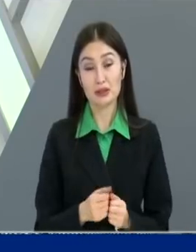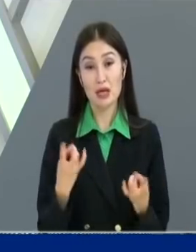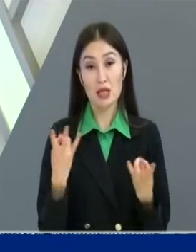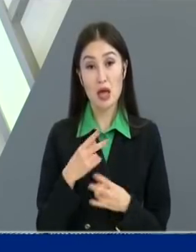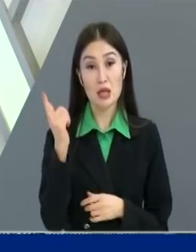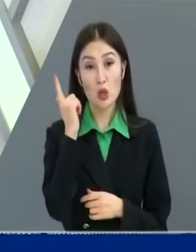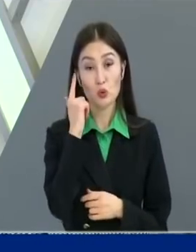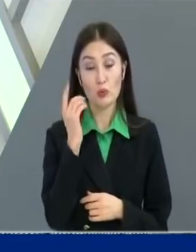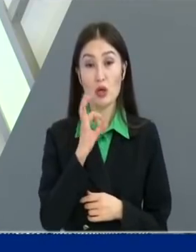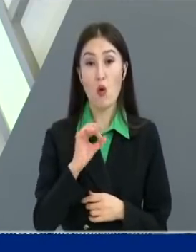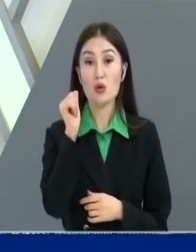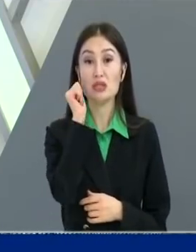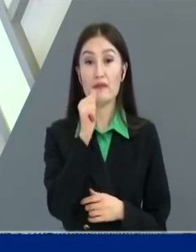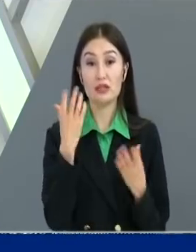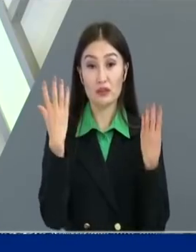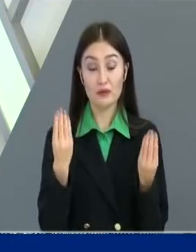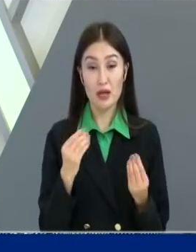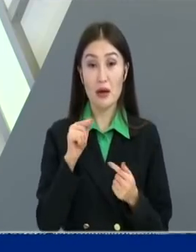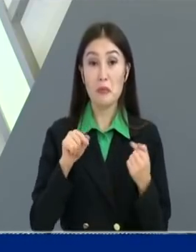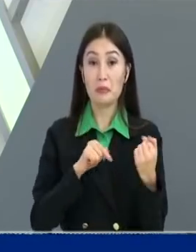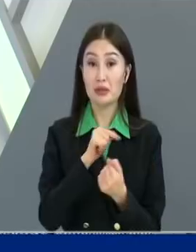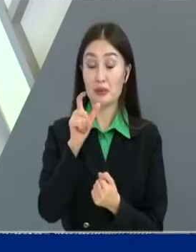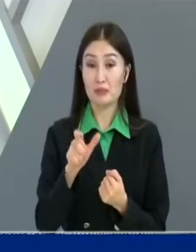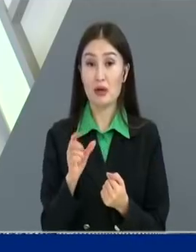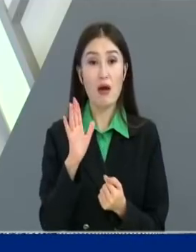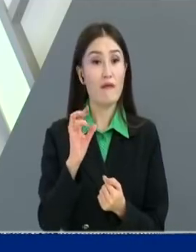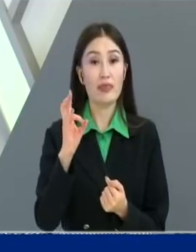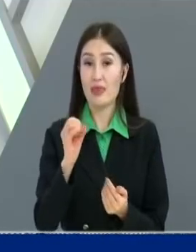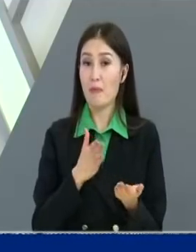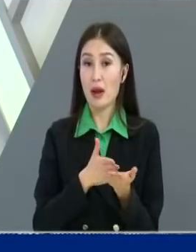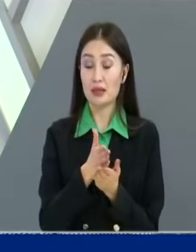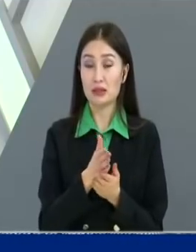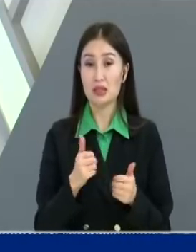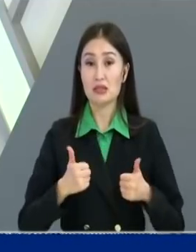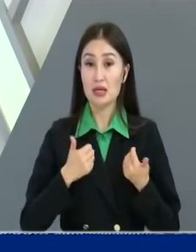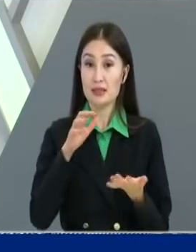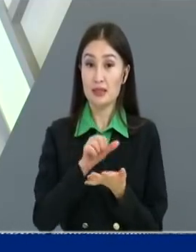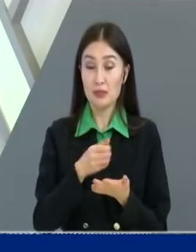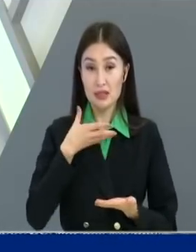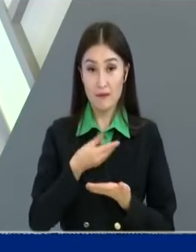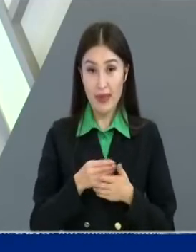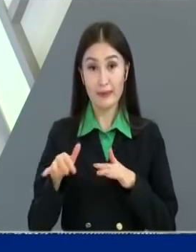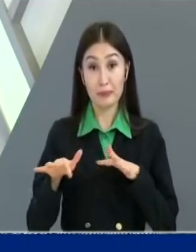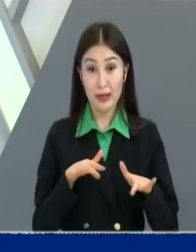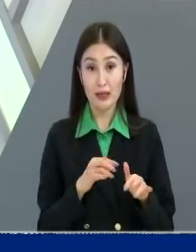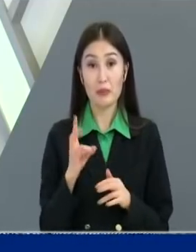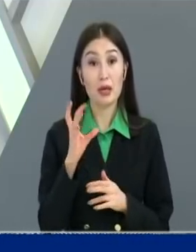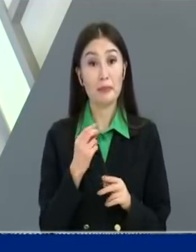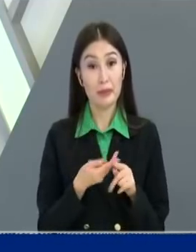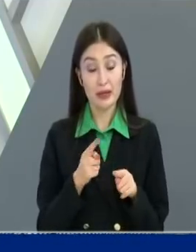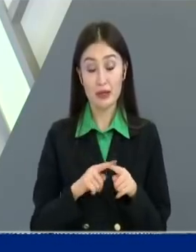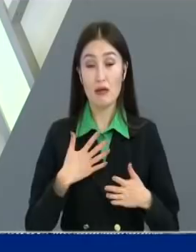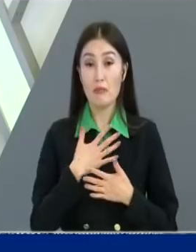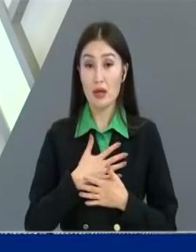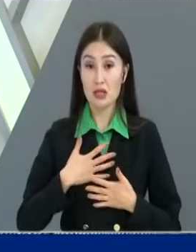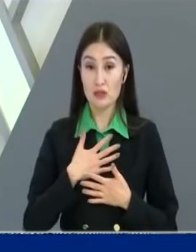думать и о завтрашнем дне. Предприниматели, они как бы вне политики, стараются заниматься своим делом, не отвлекаться, но при этом они